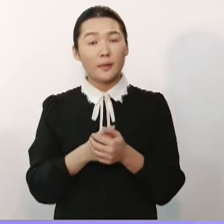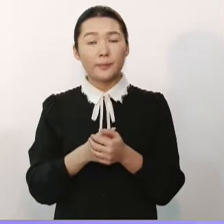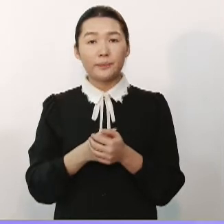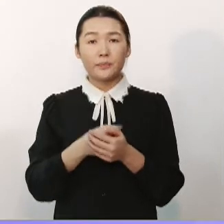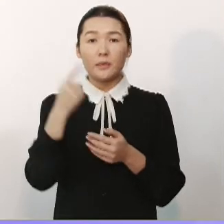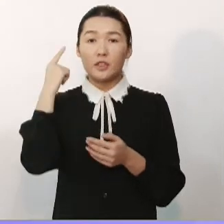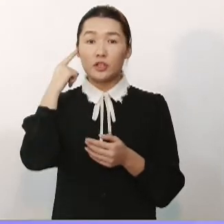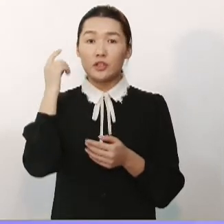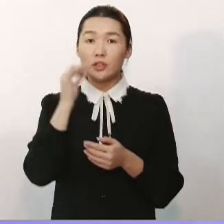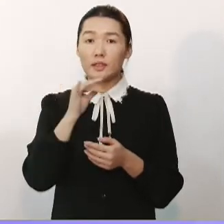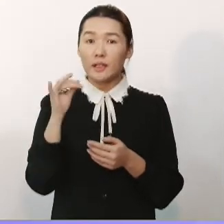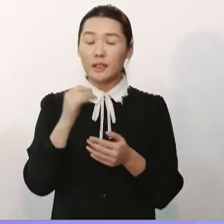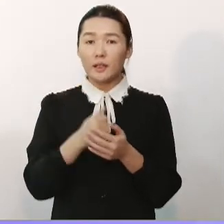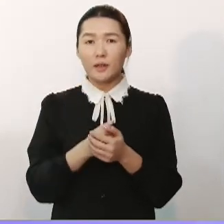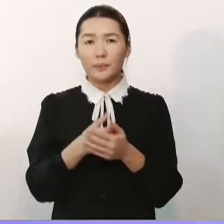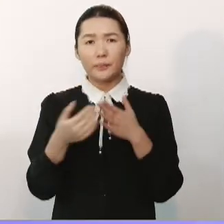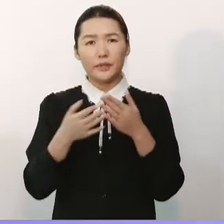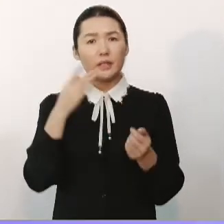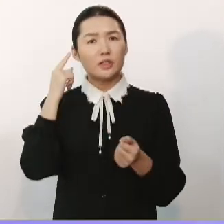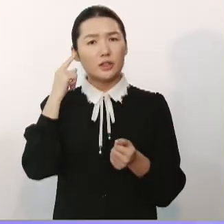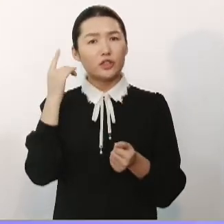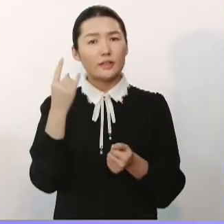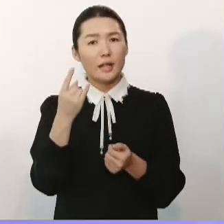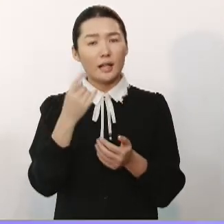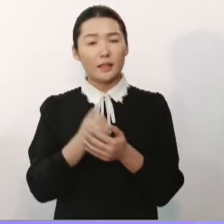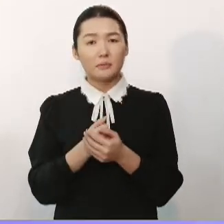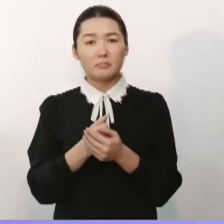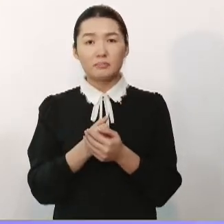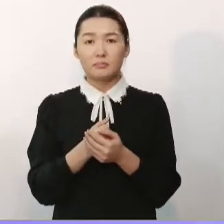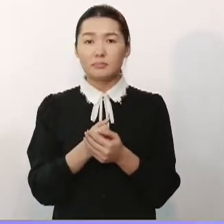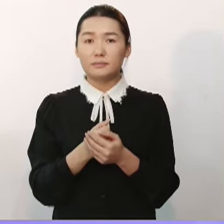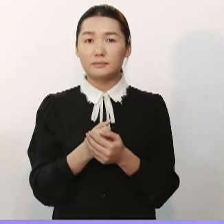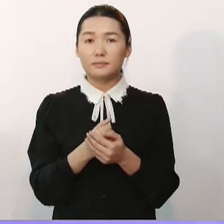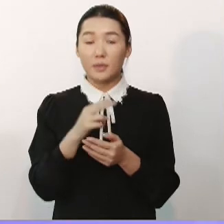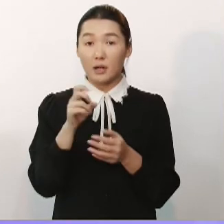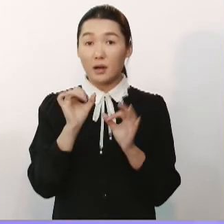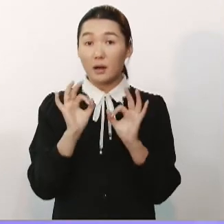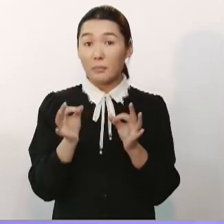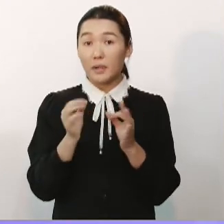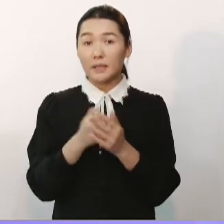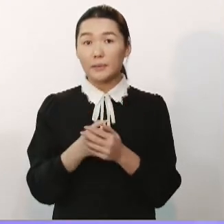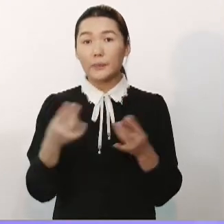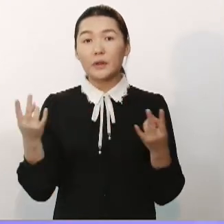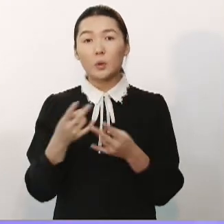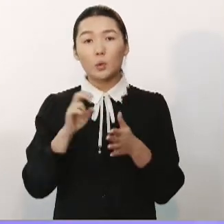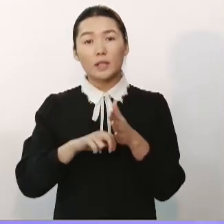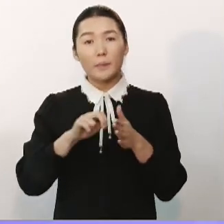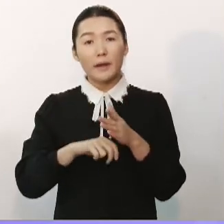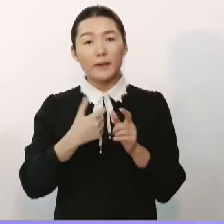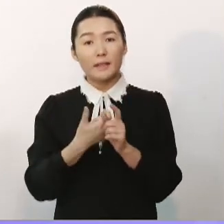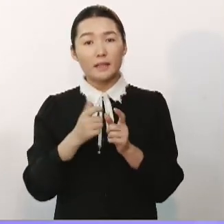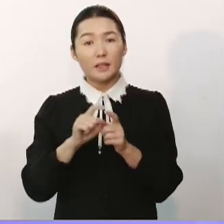«и», то ли слышится «ы». Как же быть? Нужно проверить эту